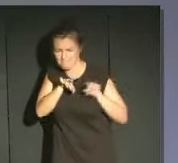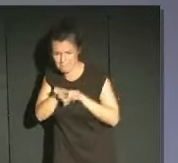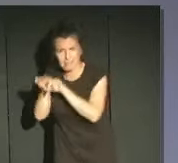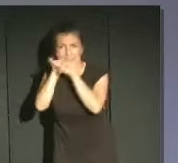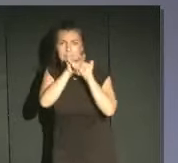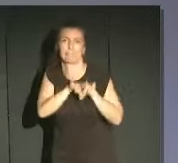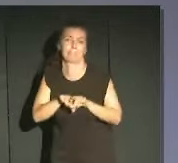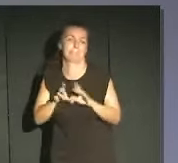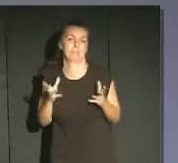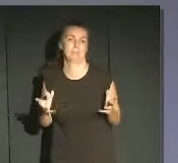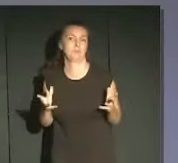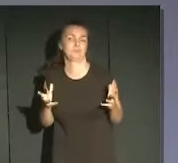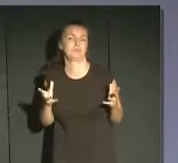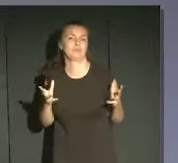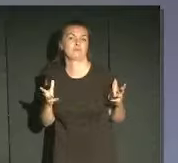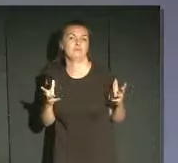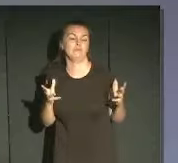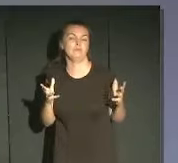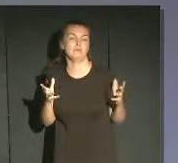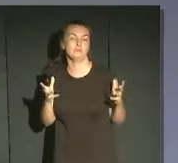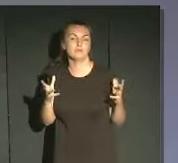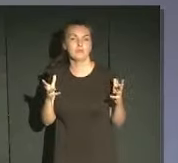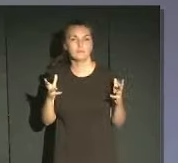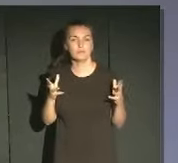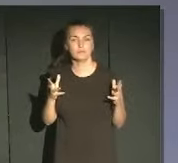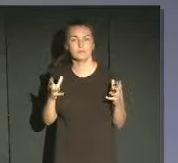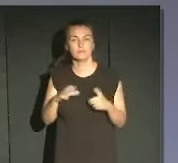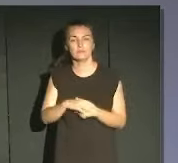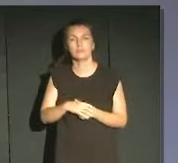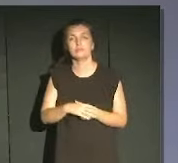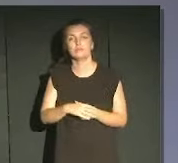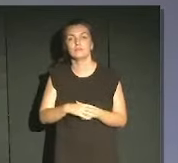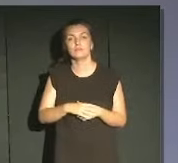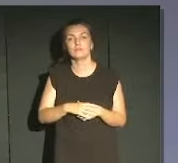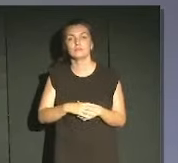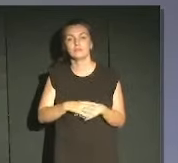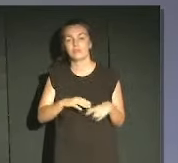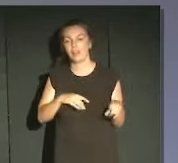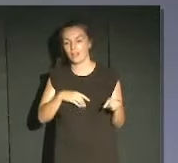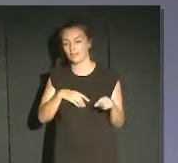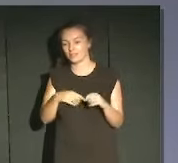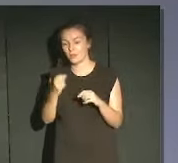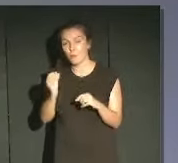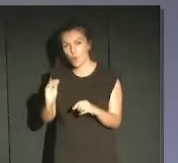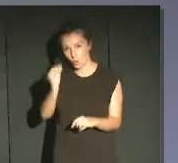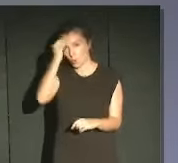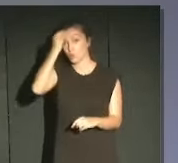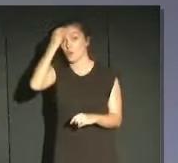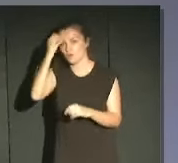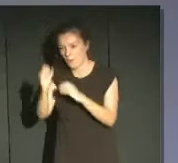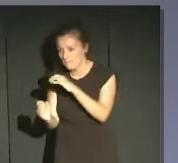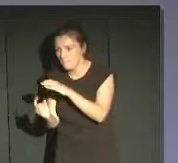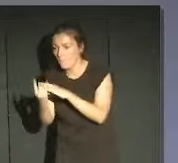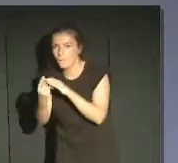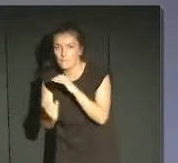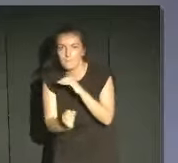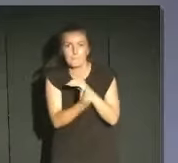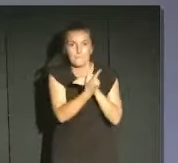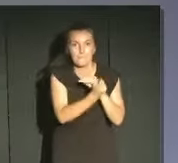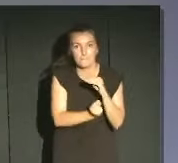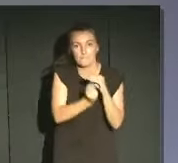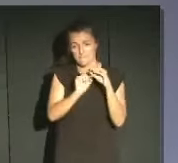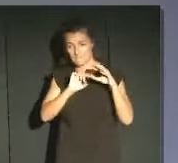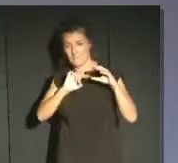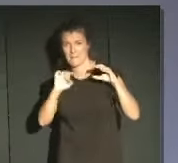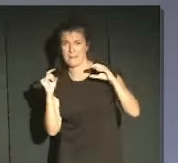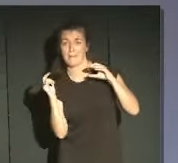Sud la conscience est en train de progresser partout à travers le monde et ceux qui